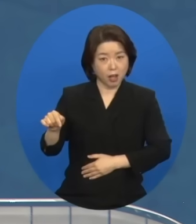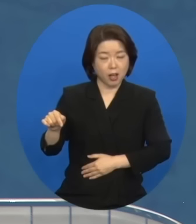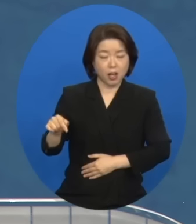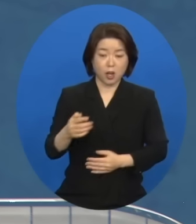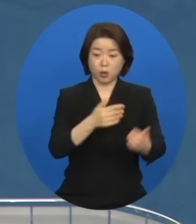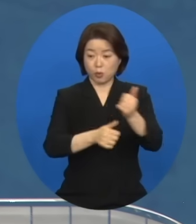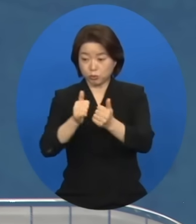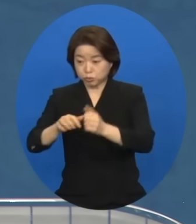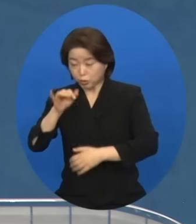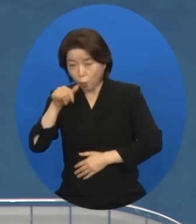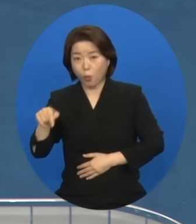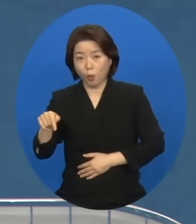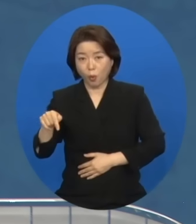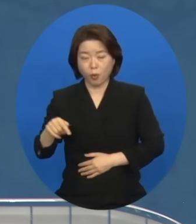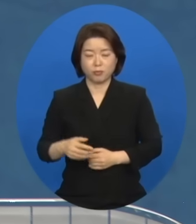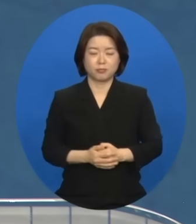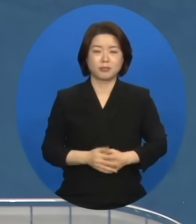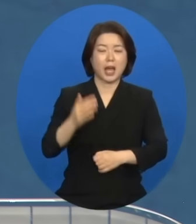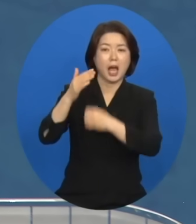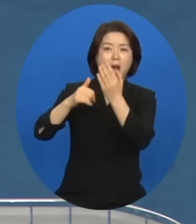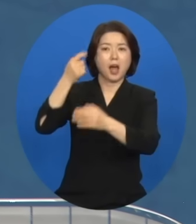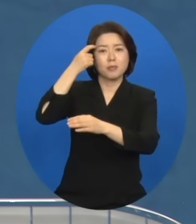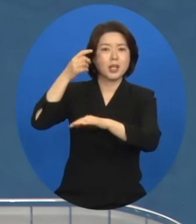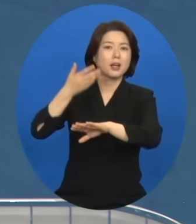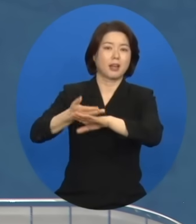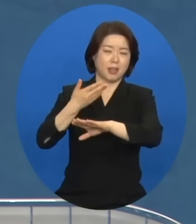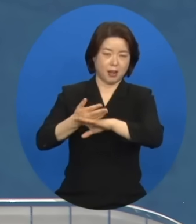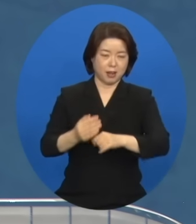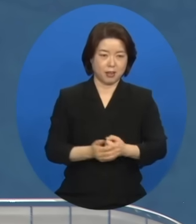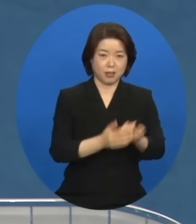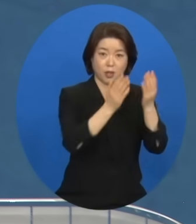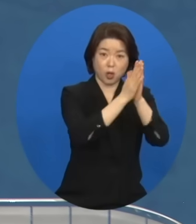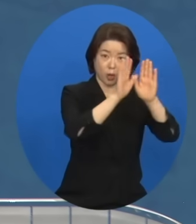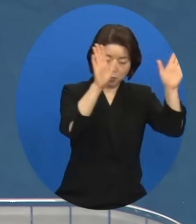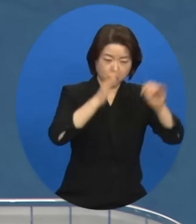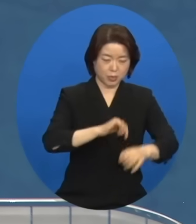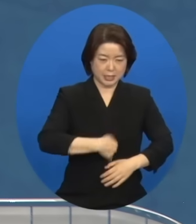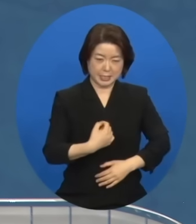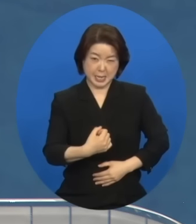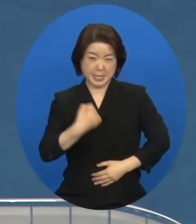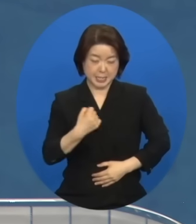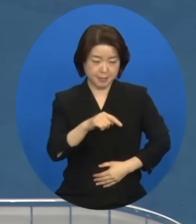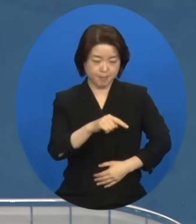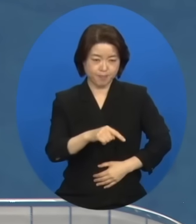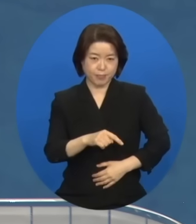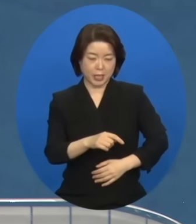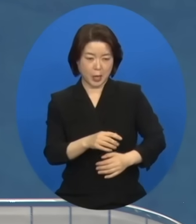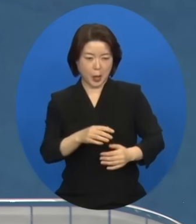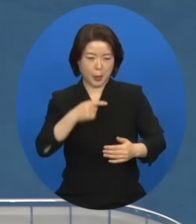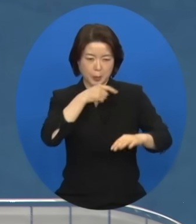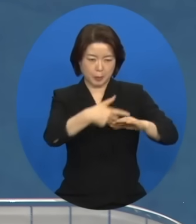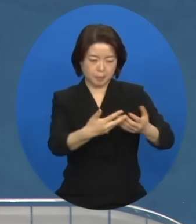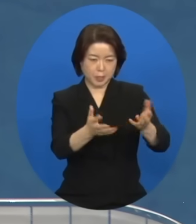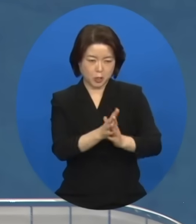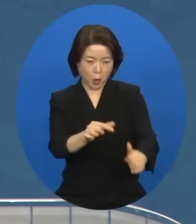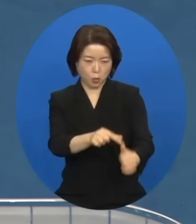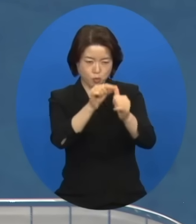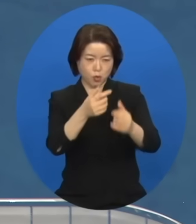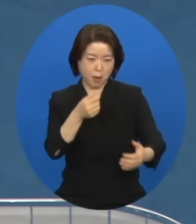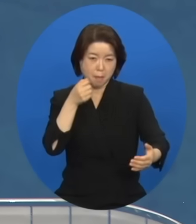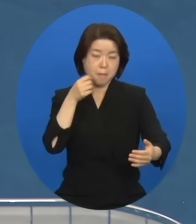그러나 하나님의 생각은 달랐고, 모세는 자기 힘으로 자기 민족을 구원할 수 있을 것이라고